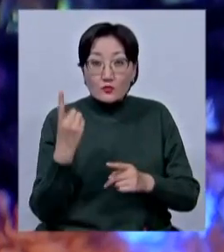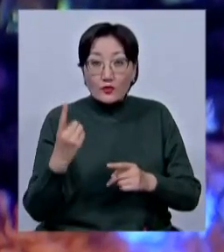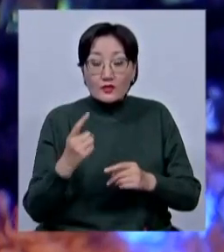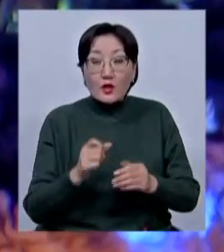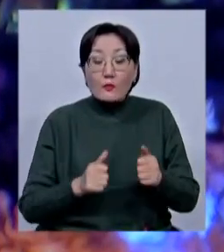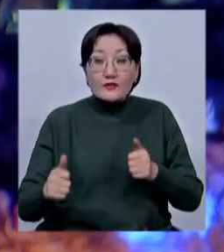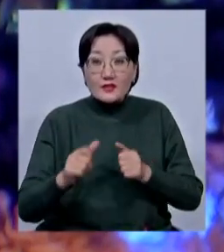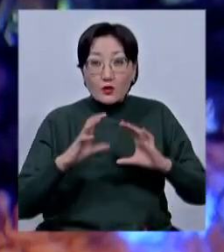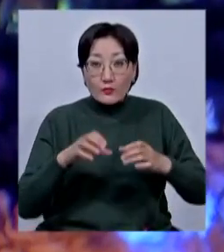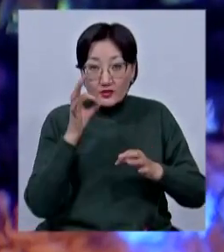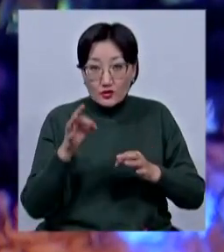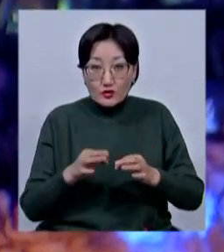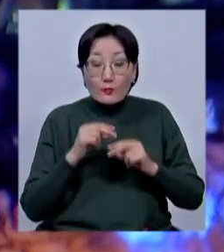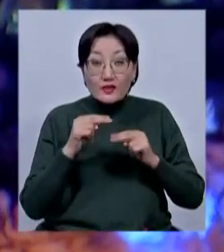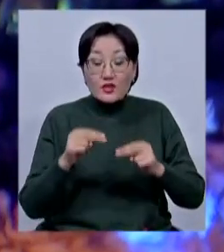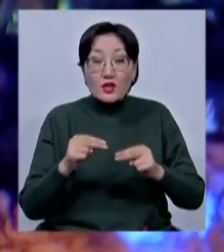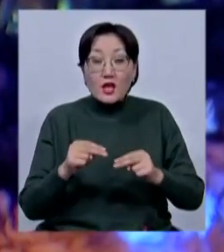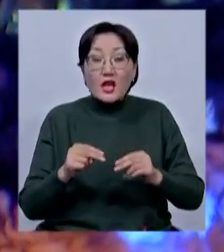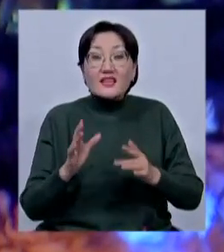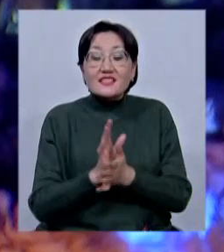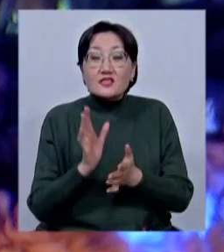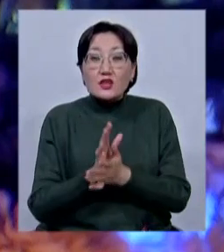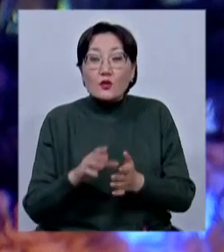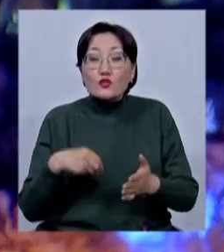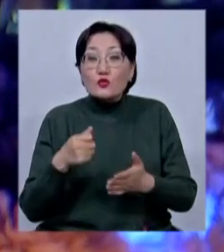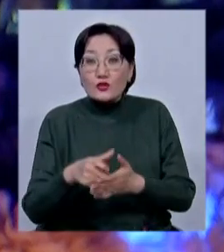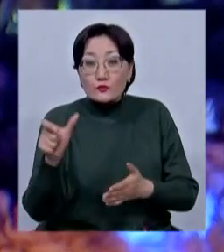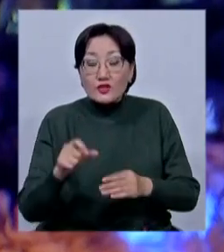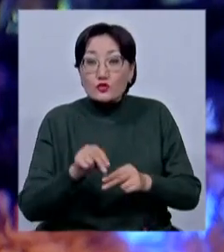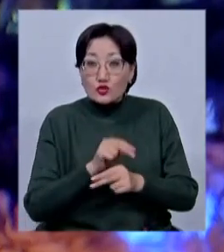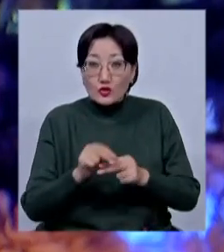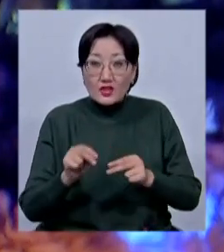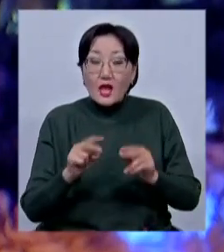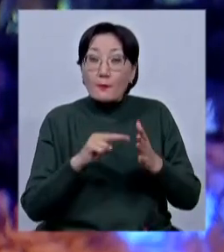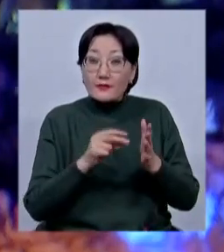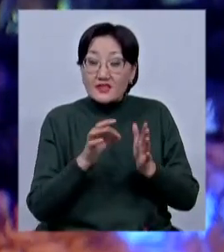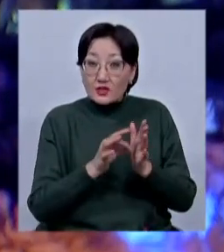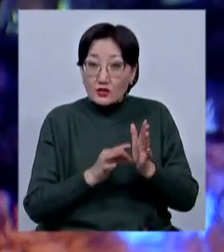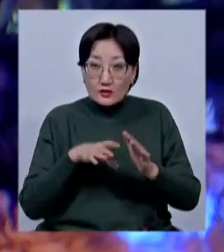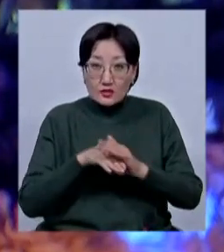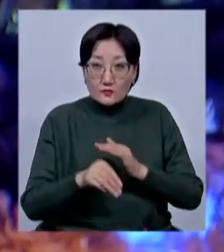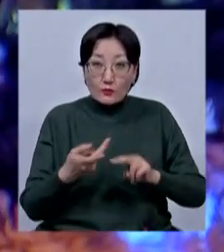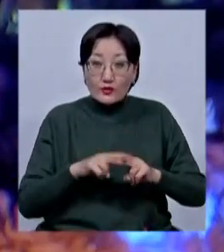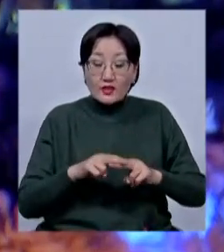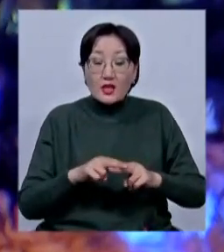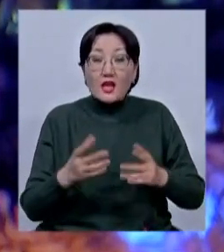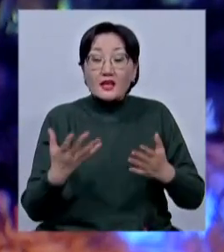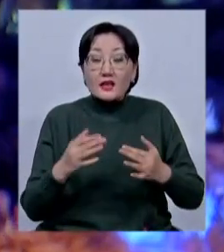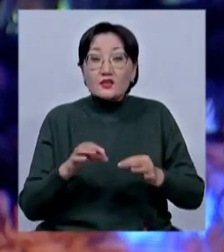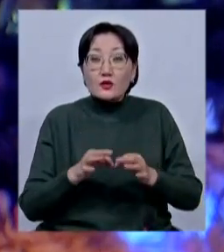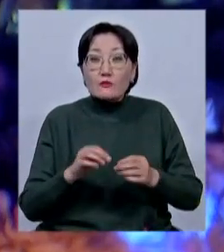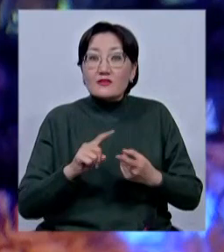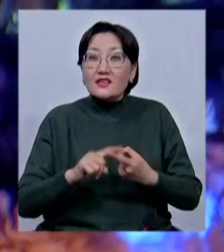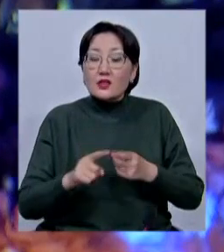озық халықаралық тәжірибелер ескеріліп, ластаушы төлейді және түзейді деген қағида енгізілді. Бұл қадамдар қандай оң